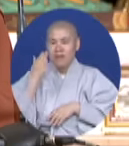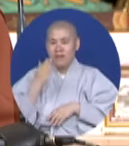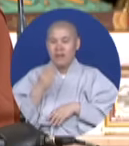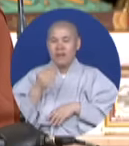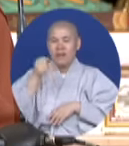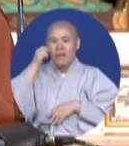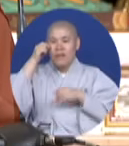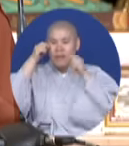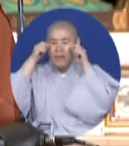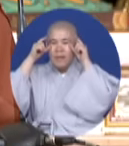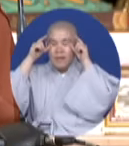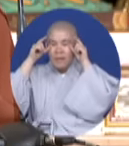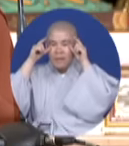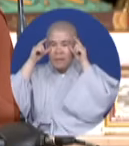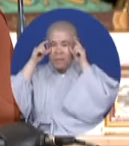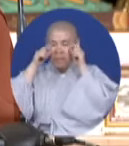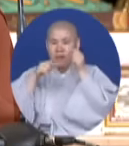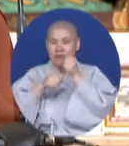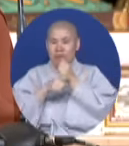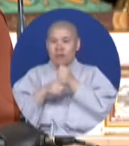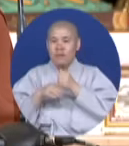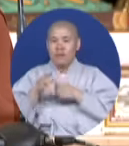엄마에서 진짜 엄마 찾는 거다.